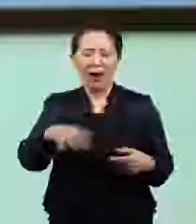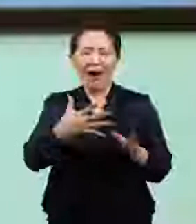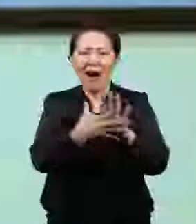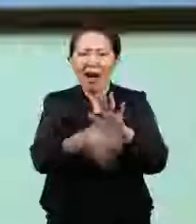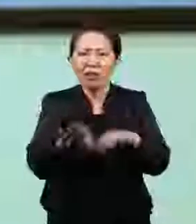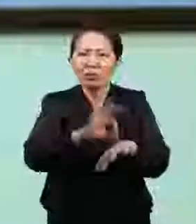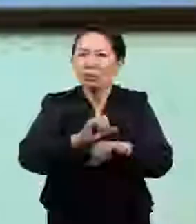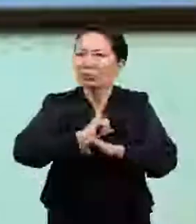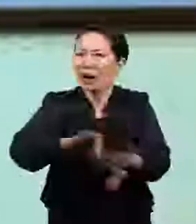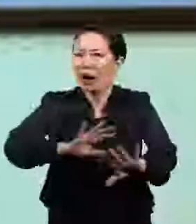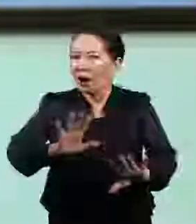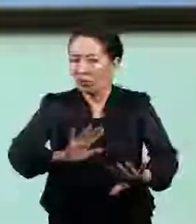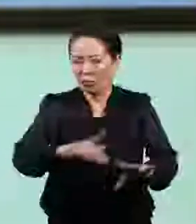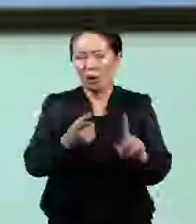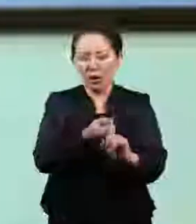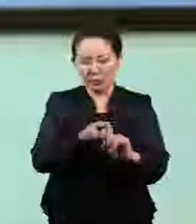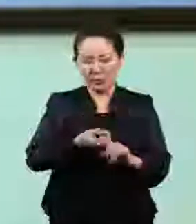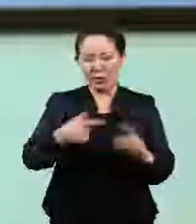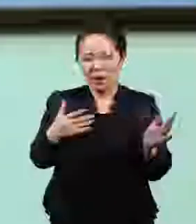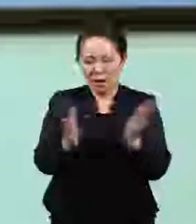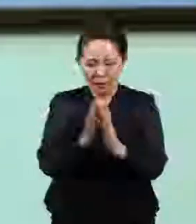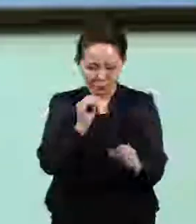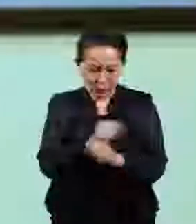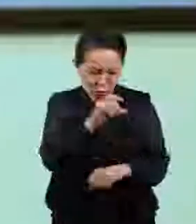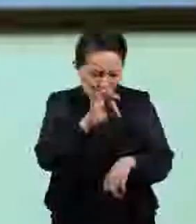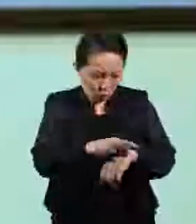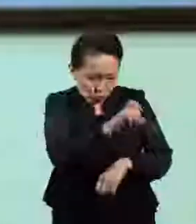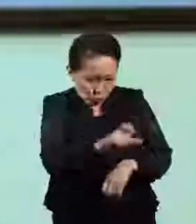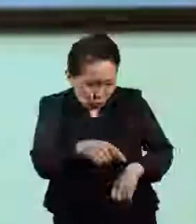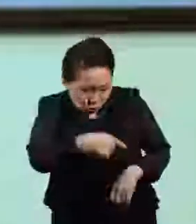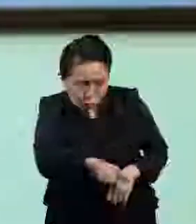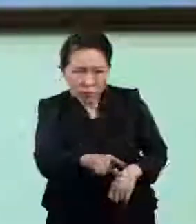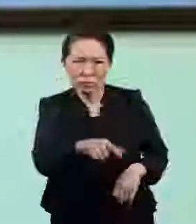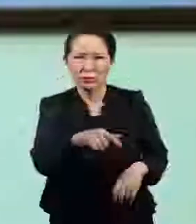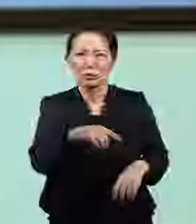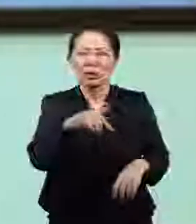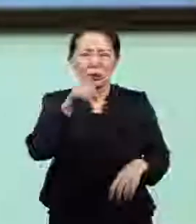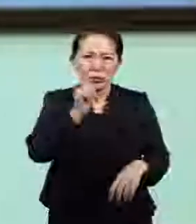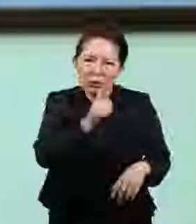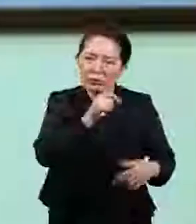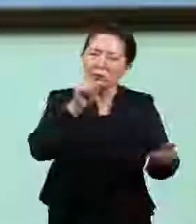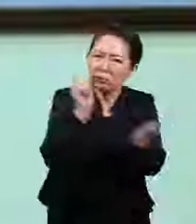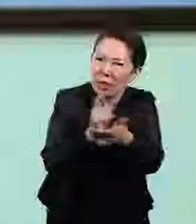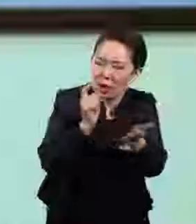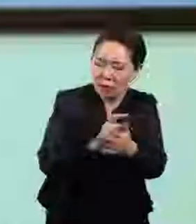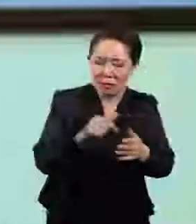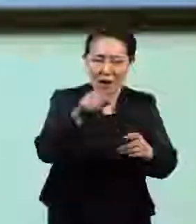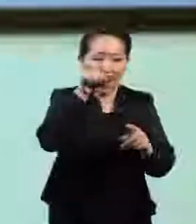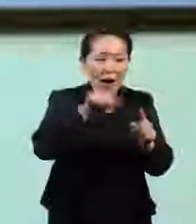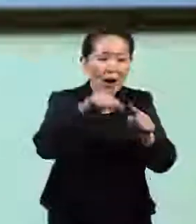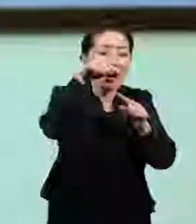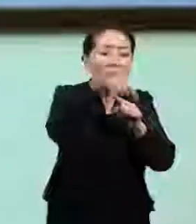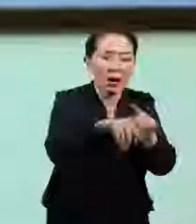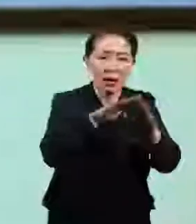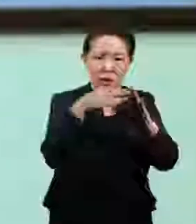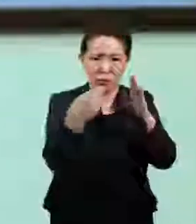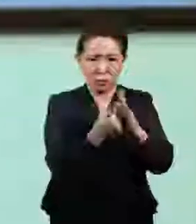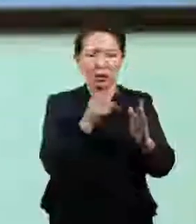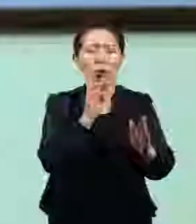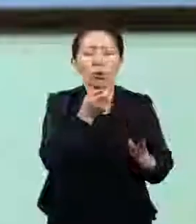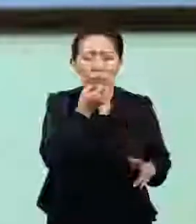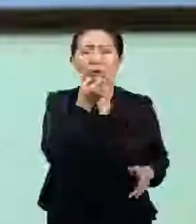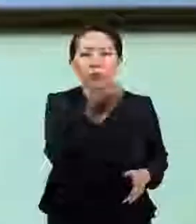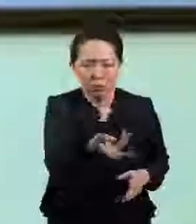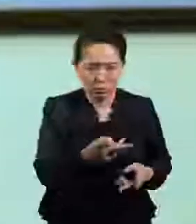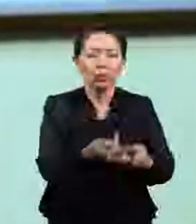мэдээлж хамтран ажиллах, тухайн өвчтний биеийн байдлаас болж өвчтний нууцыг заашгүй тохиолдолд ар гэрт нь хэлэх үүргийг